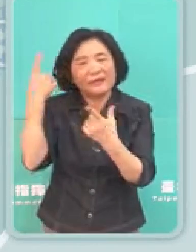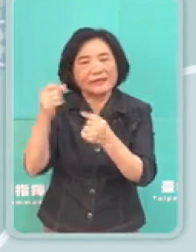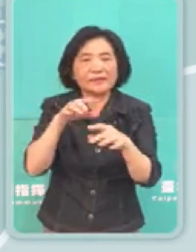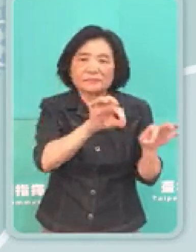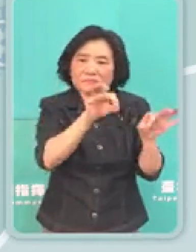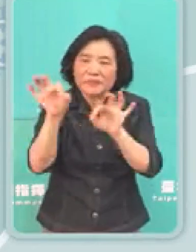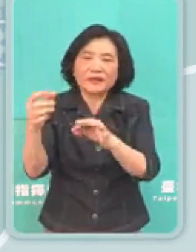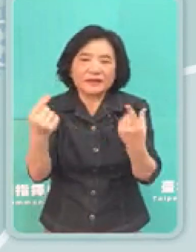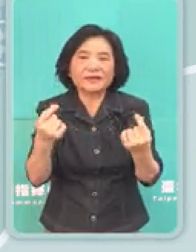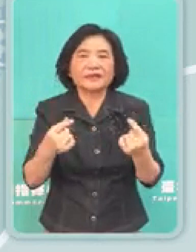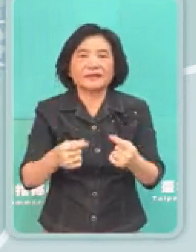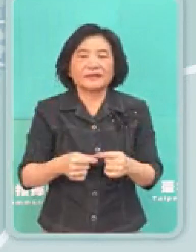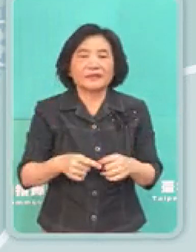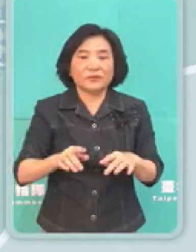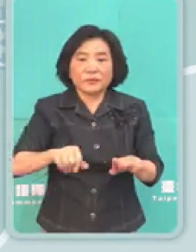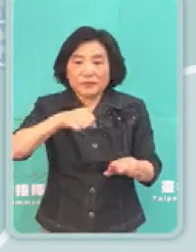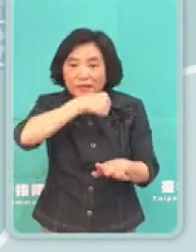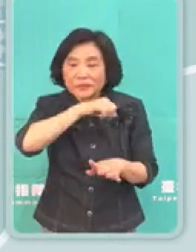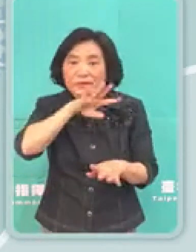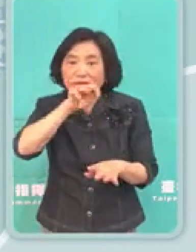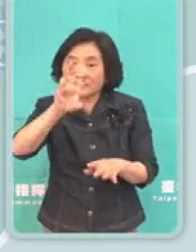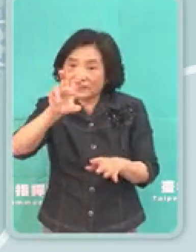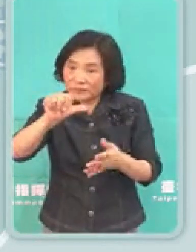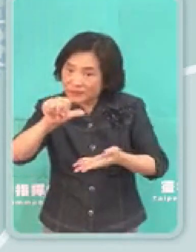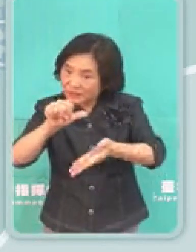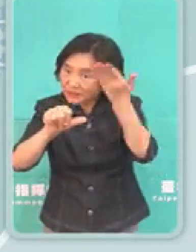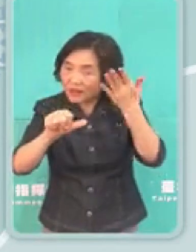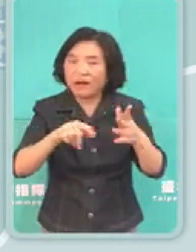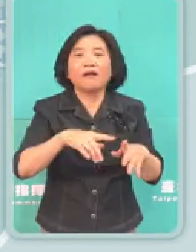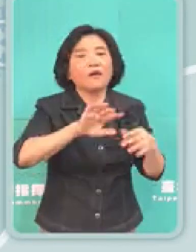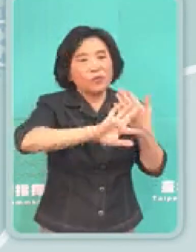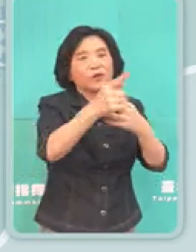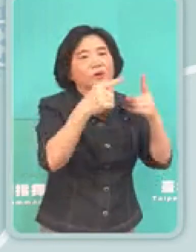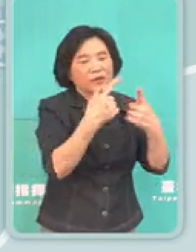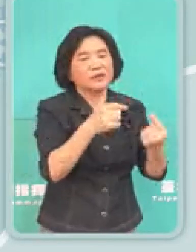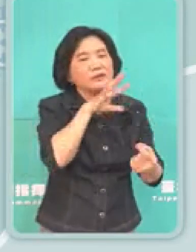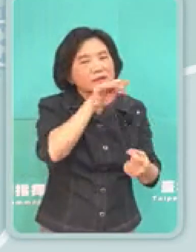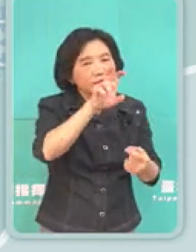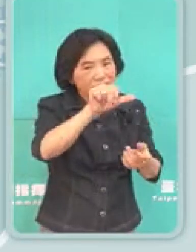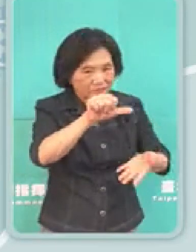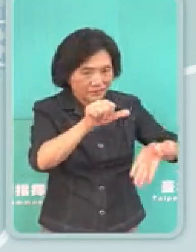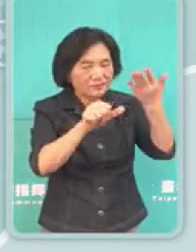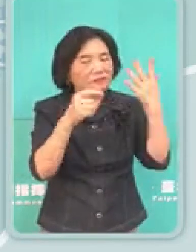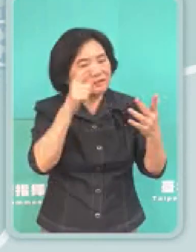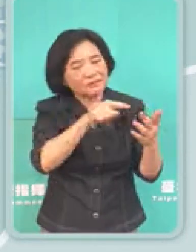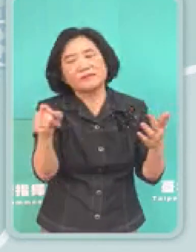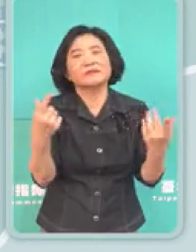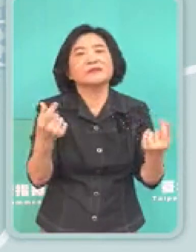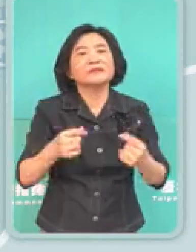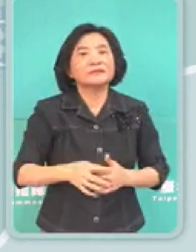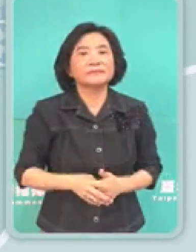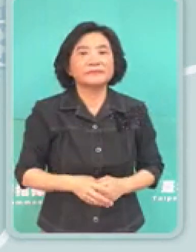是说我们本国民众怎么处理。哦，有在台湾的居留的外国人，我们给他同样的待遇。